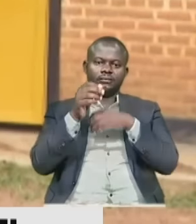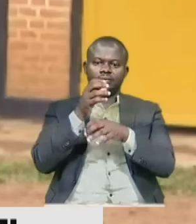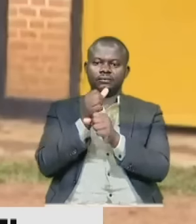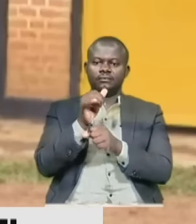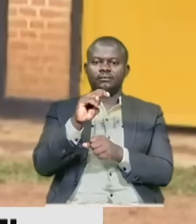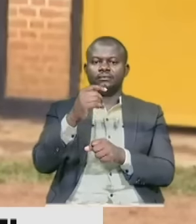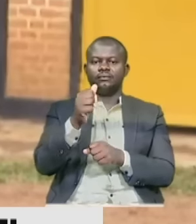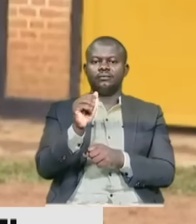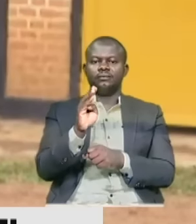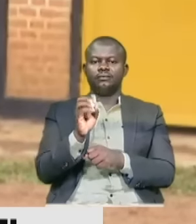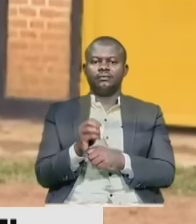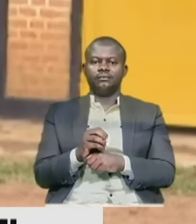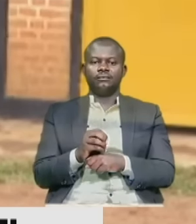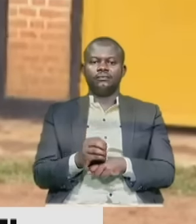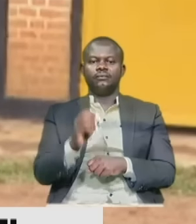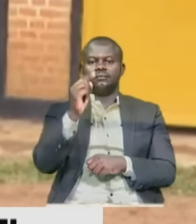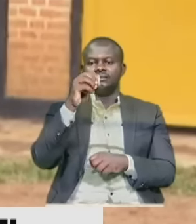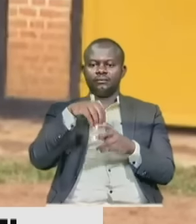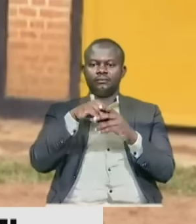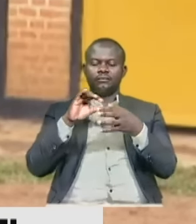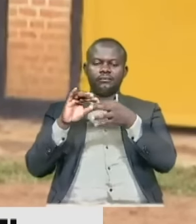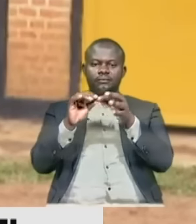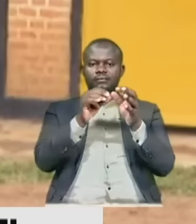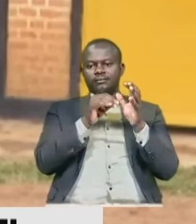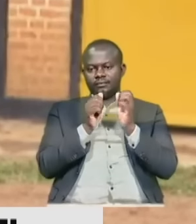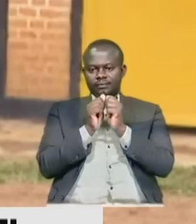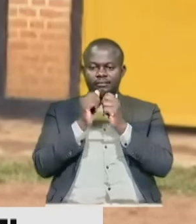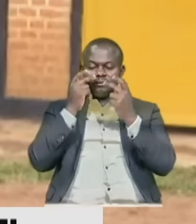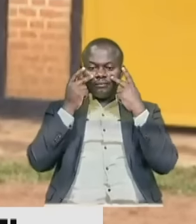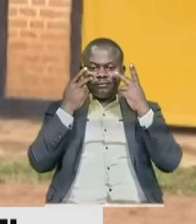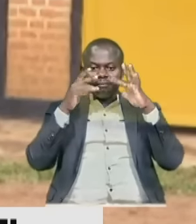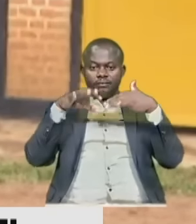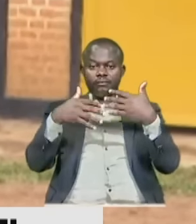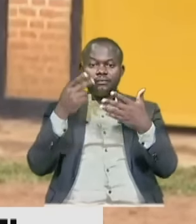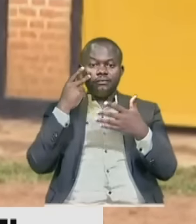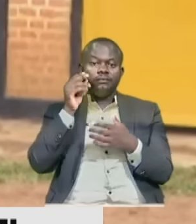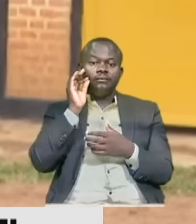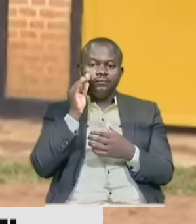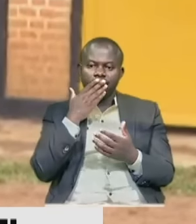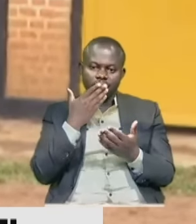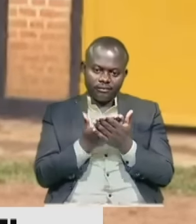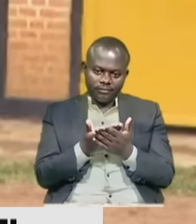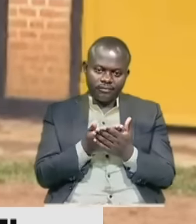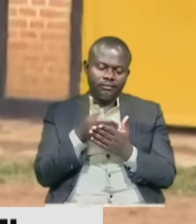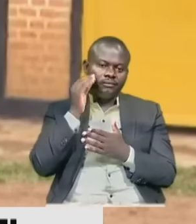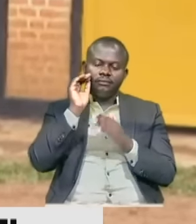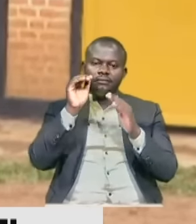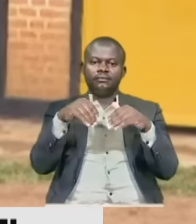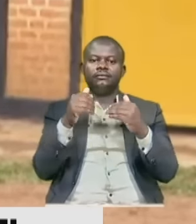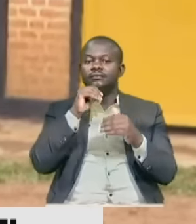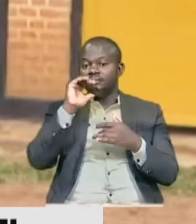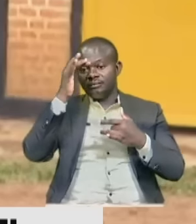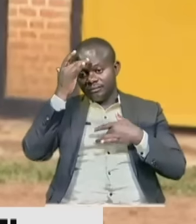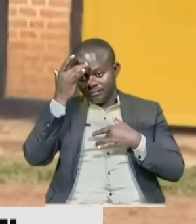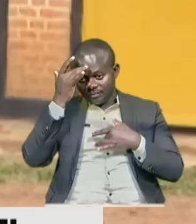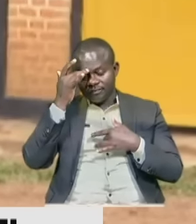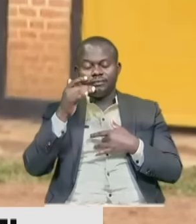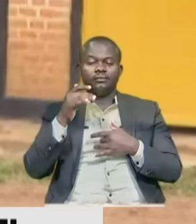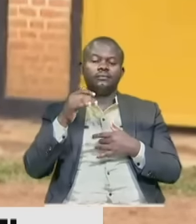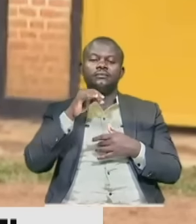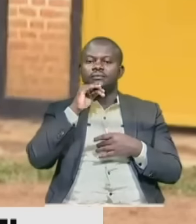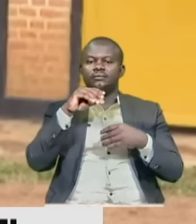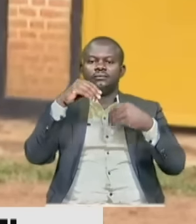ingabo. Ubwo rero kimwe mu byo tuzafatanya harimo kureba uko mwabona imbuto nziza, imbuto zo guhinga zitarwara, imbuto kandi